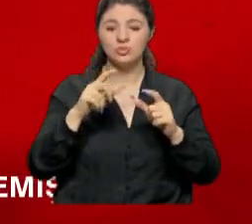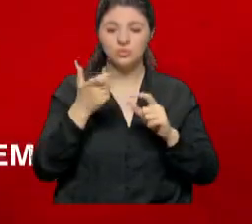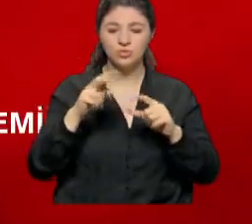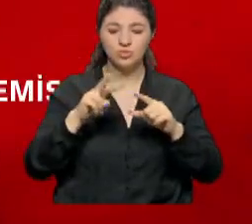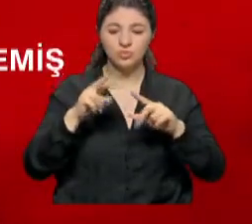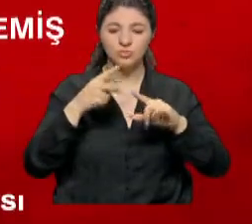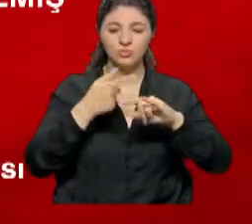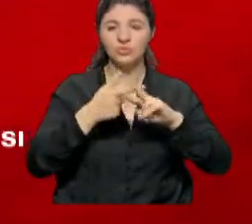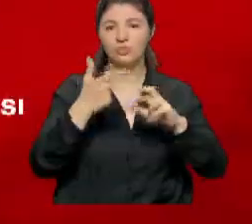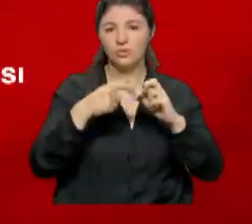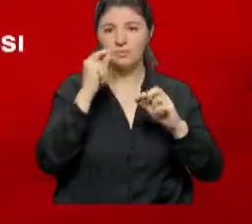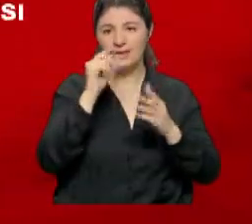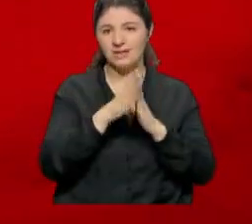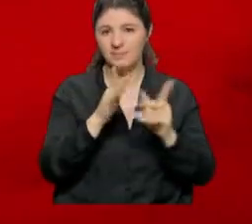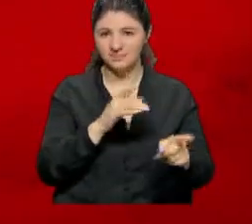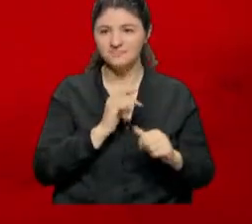Mustafa Muğlalı